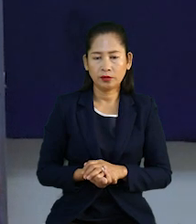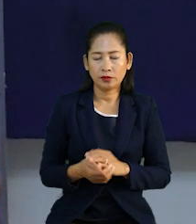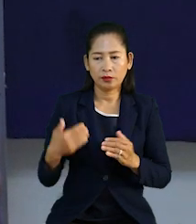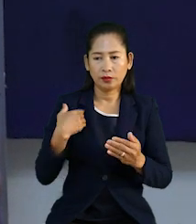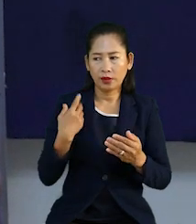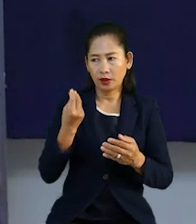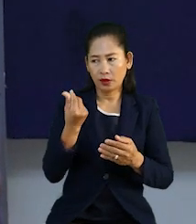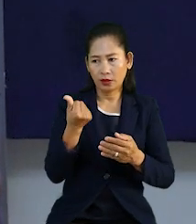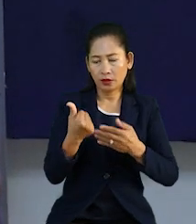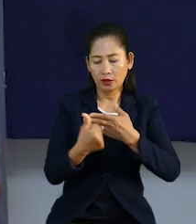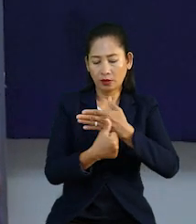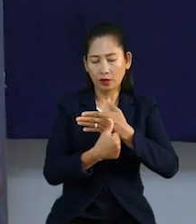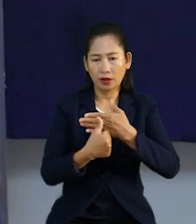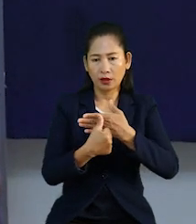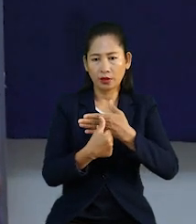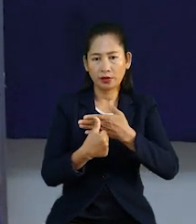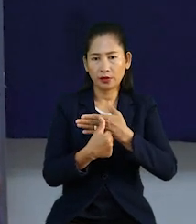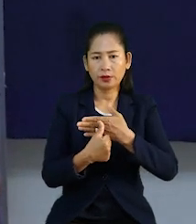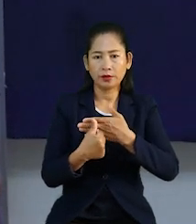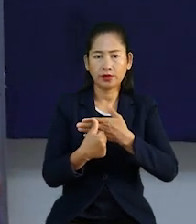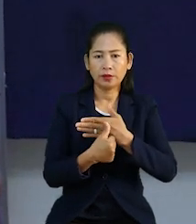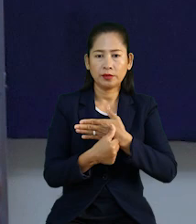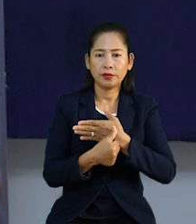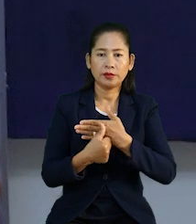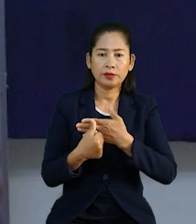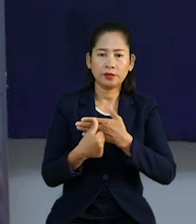Miên đầm lấy.